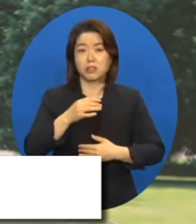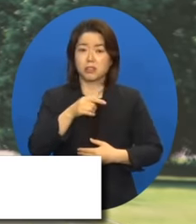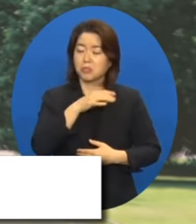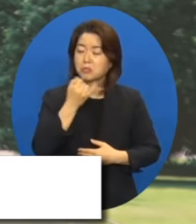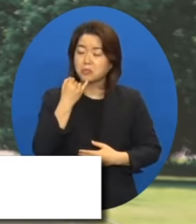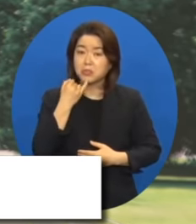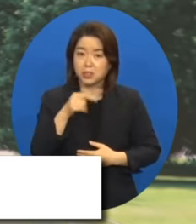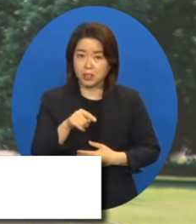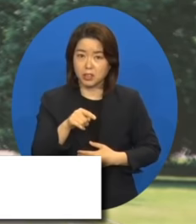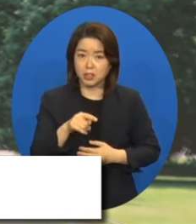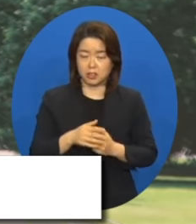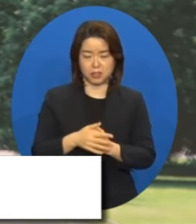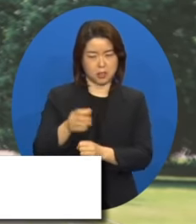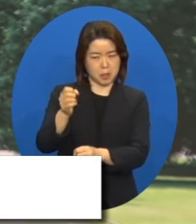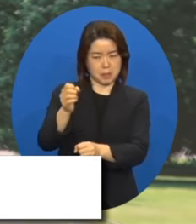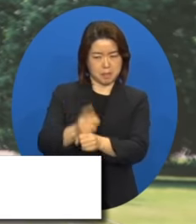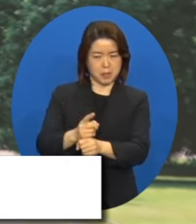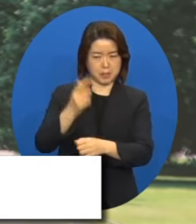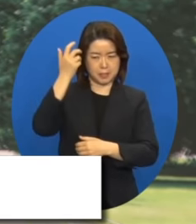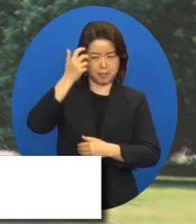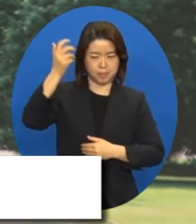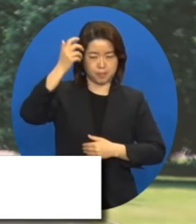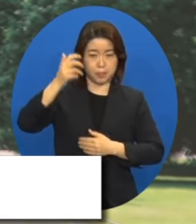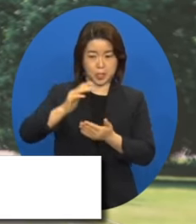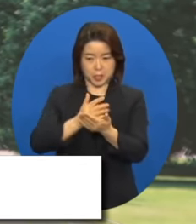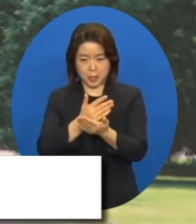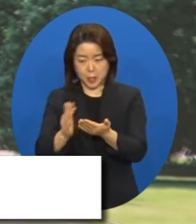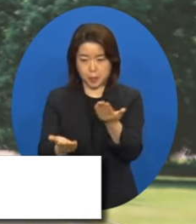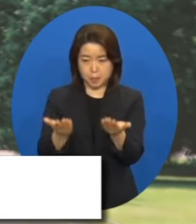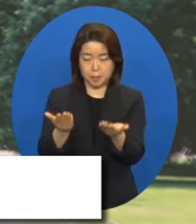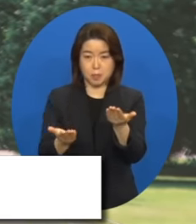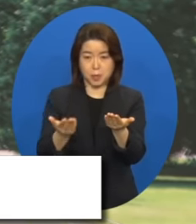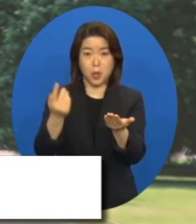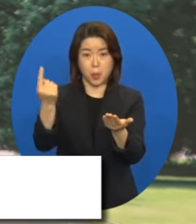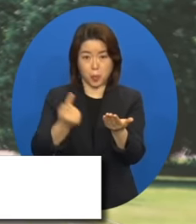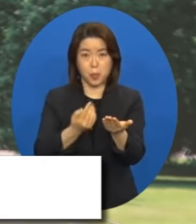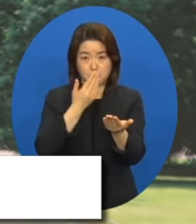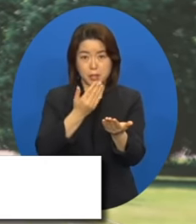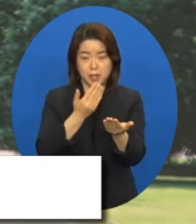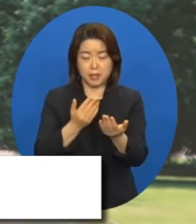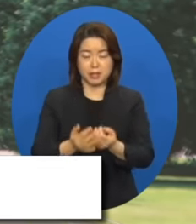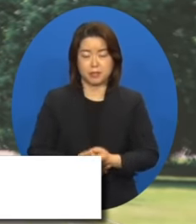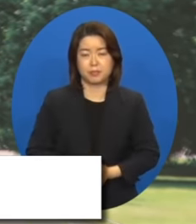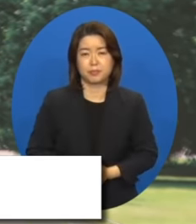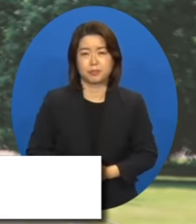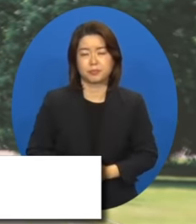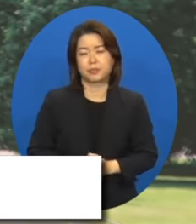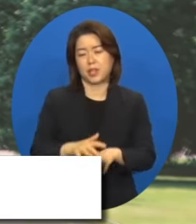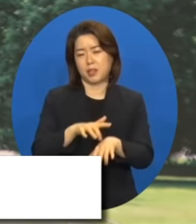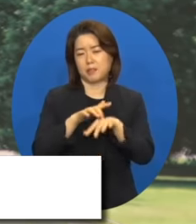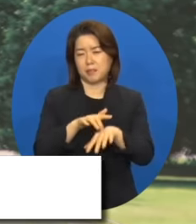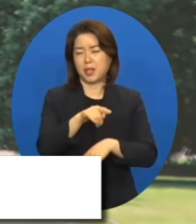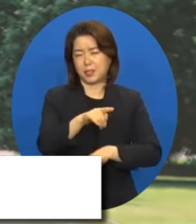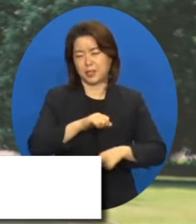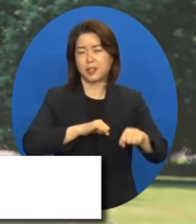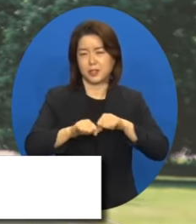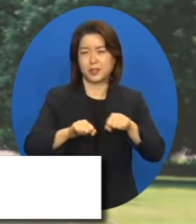벌써 영적인 분별이 올만하죠. 마귀가 역사하는